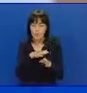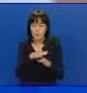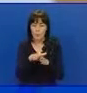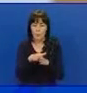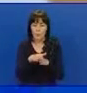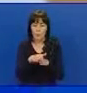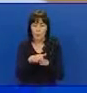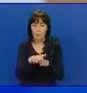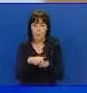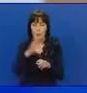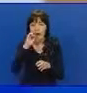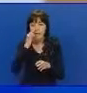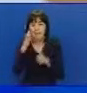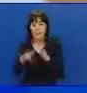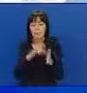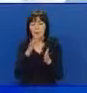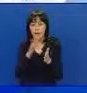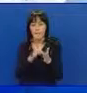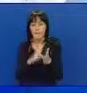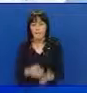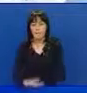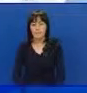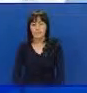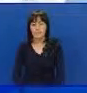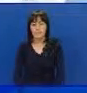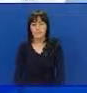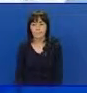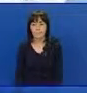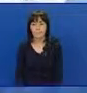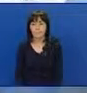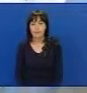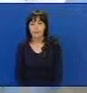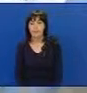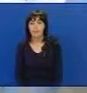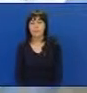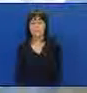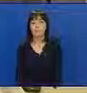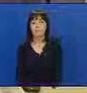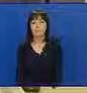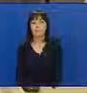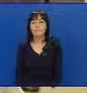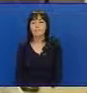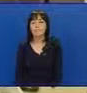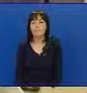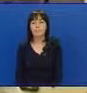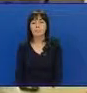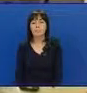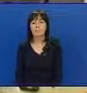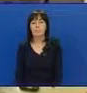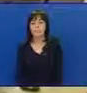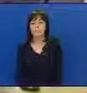облыстың именно Шымкент қаласы алынып отыр. Гүлсанат Қалмырзақызы, Рулан Рүстемов, Жазира Лекерова, оңтүстік ақпарат.